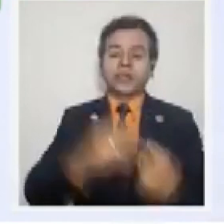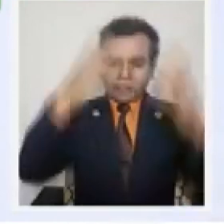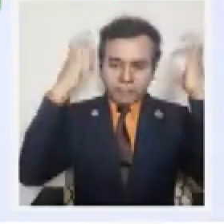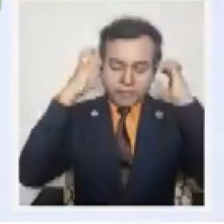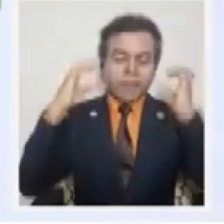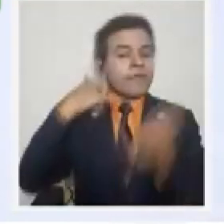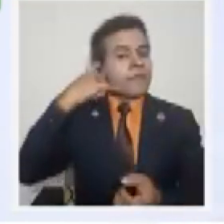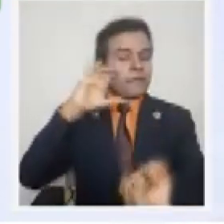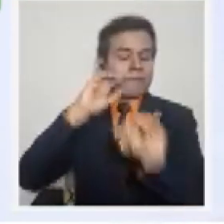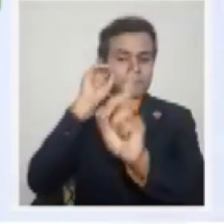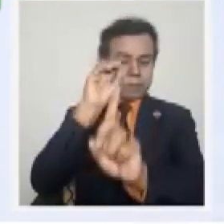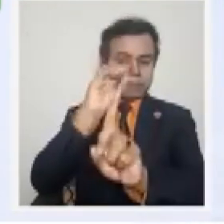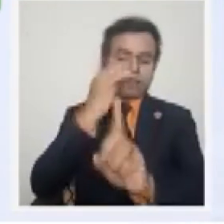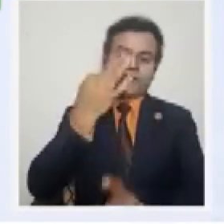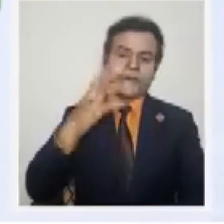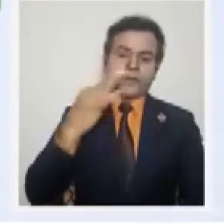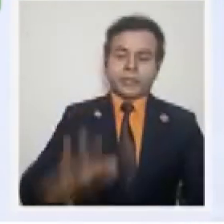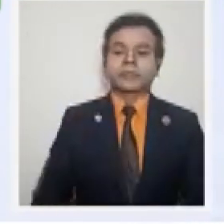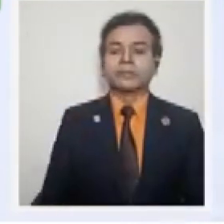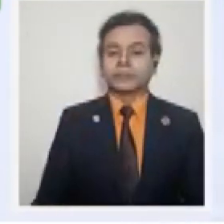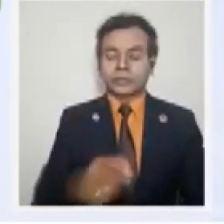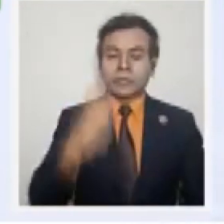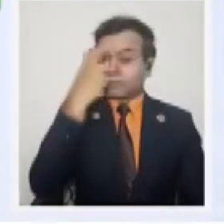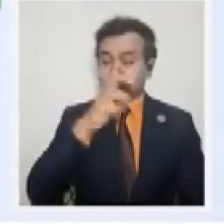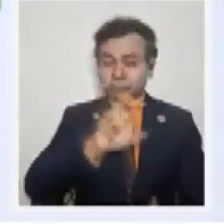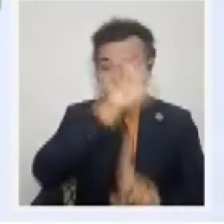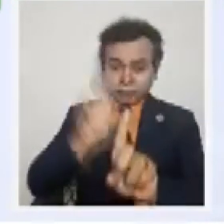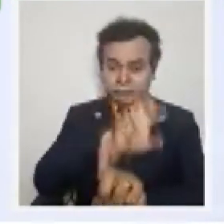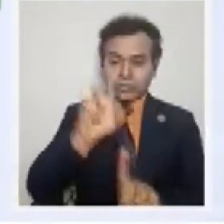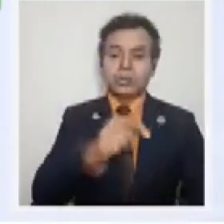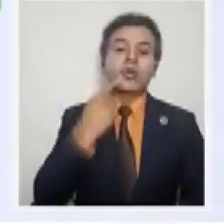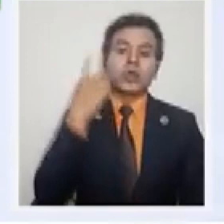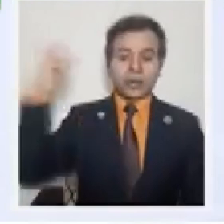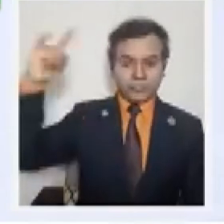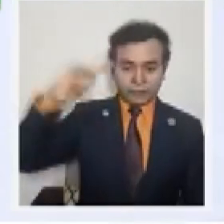দিয়ে যাচ্ছেন 4,217 জন চিকিৎসক।